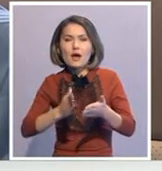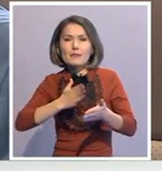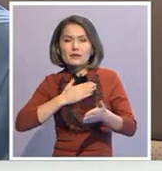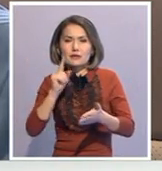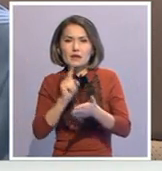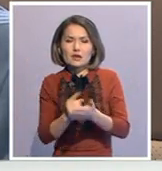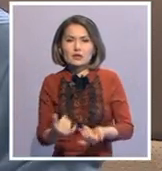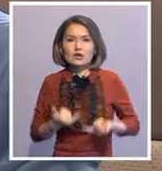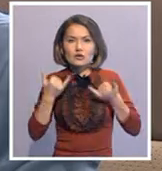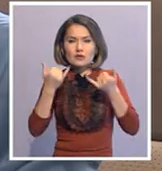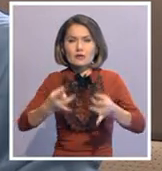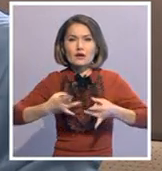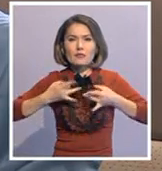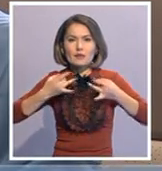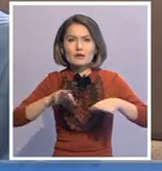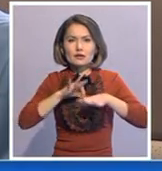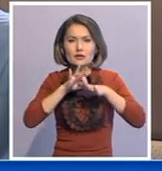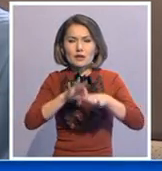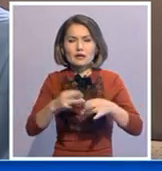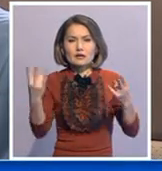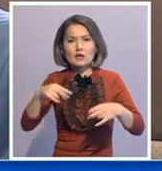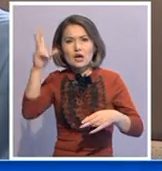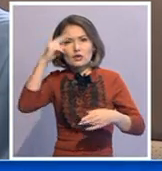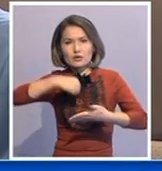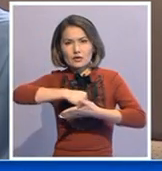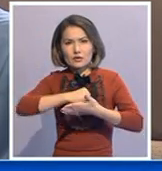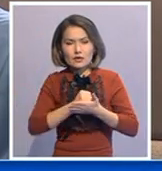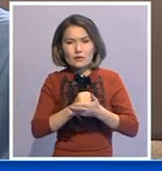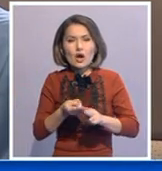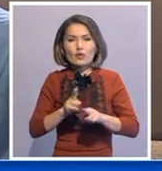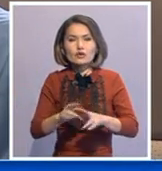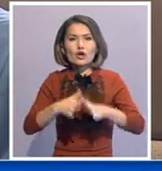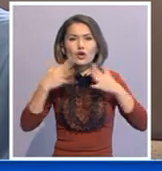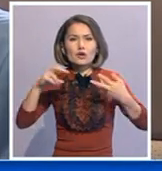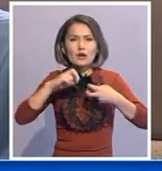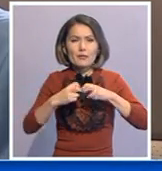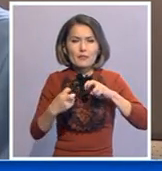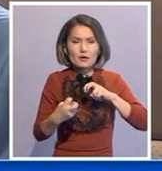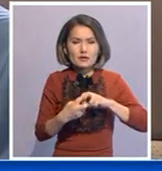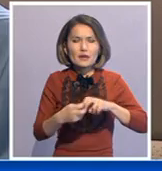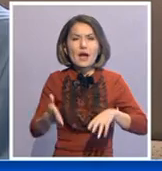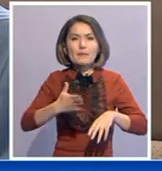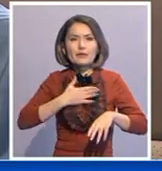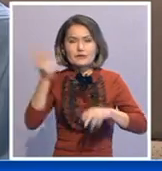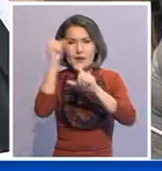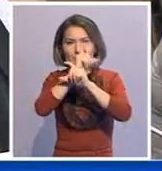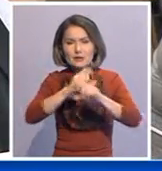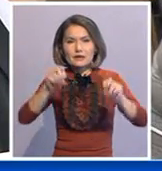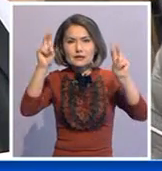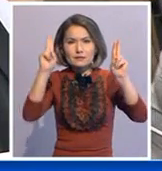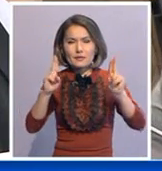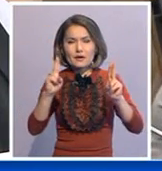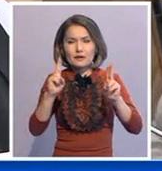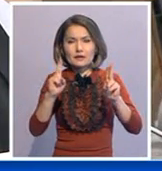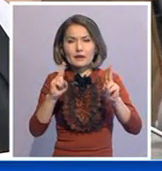кейін бір жақсы күнді белгілегеніміз дұрыс шығар. Екінші үлкен мәселе, біз бұны қалайда олайда мектепте арнайы пән болмаса